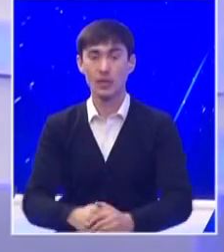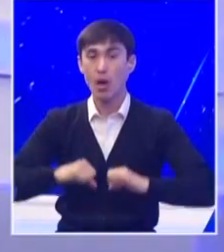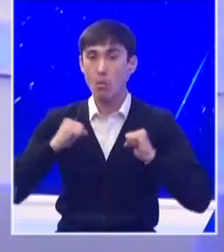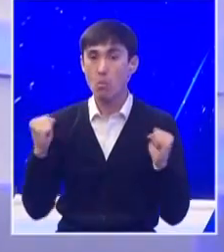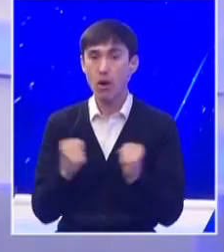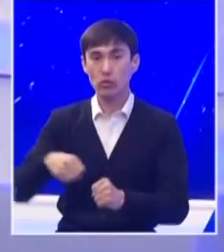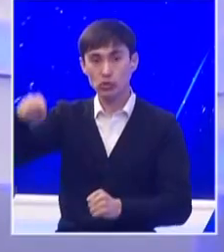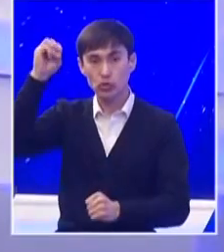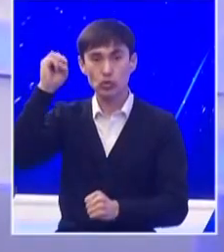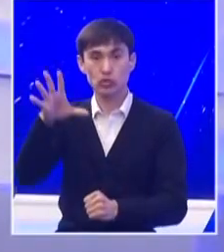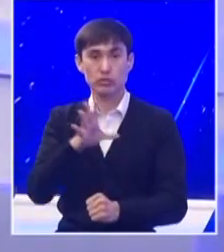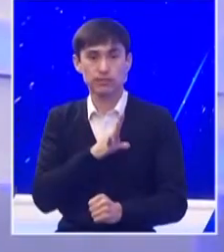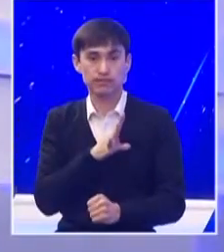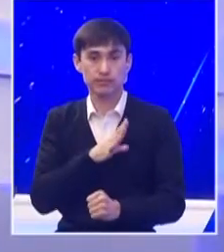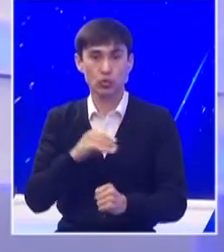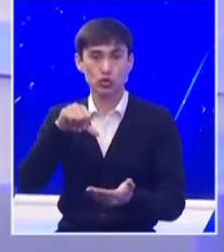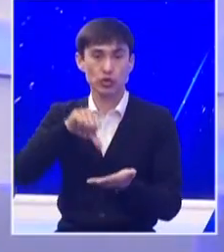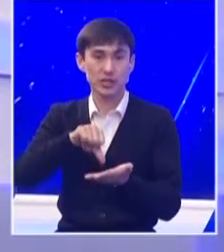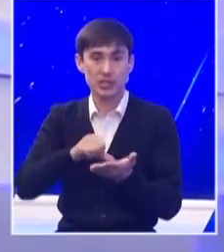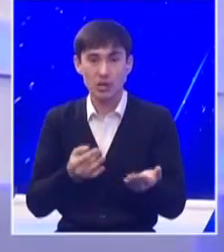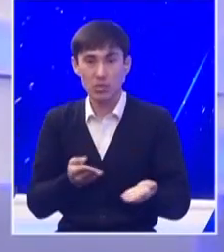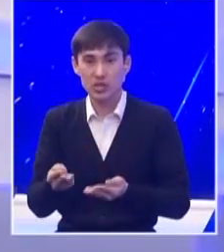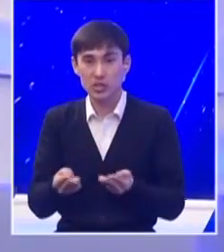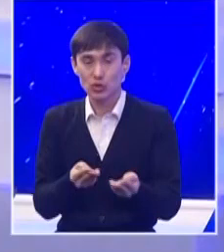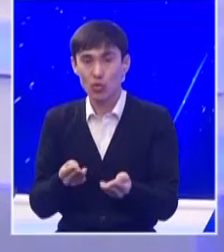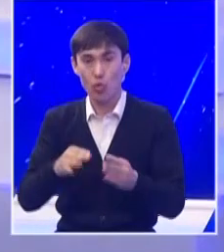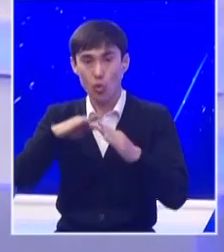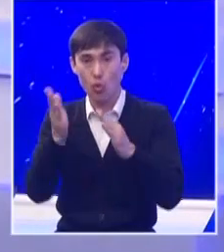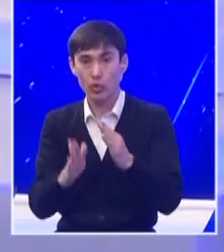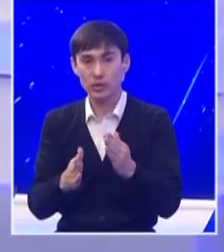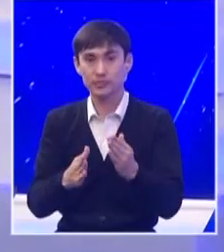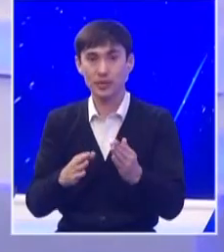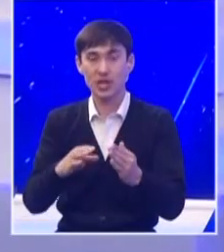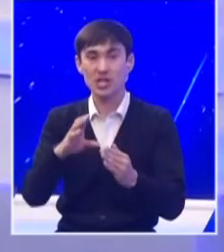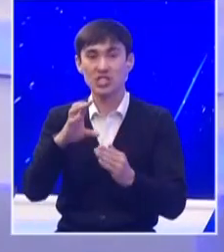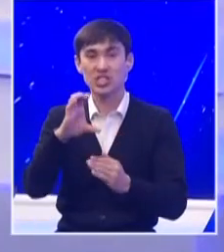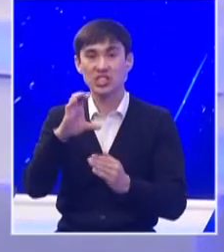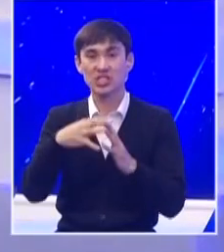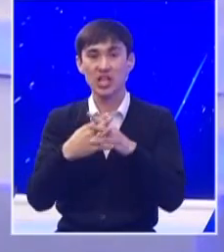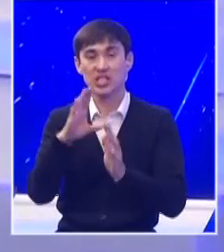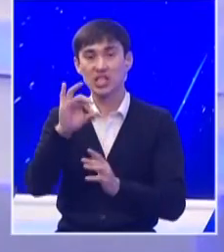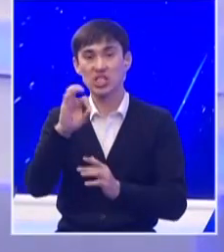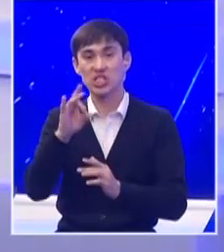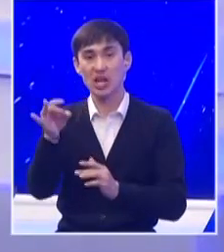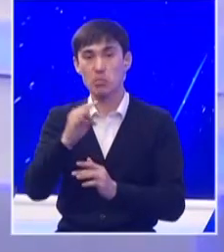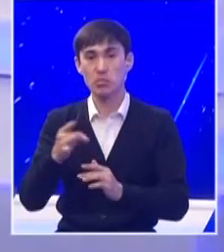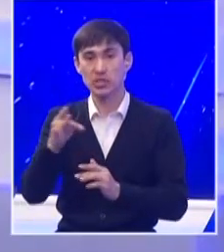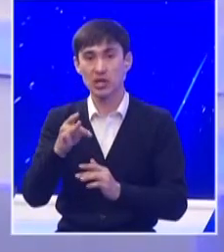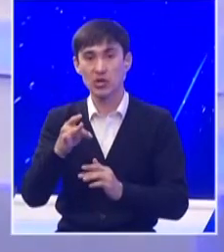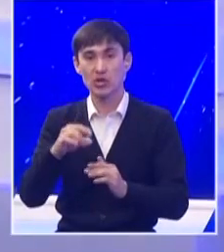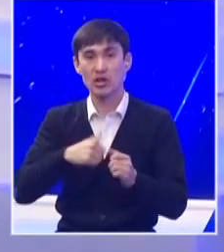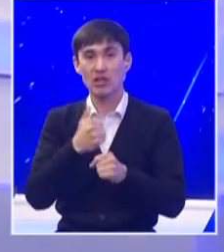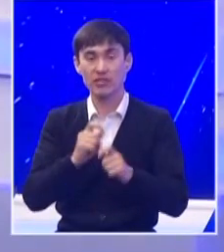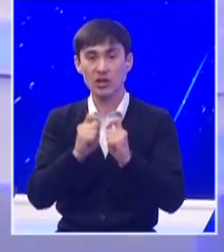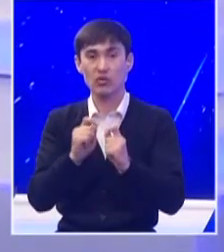Мороз и солнце пришлись по вкусу участникам лыжных гонок, которые прошли в селе Саржас Раймбекского района. Главной наградой стали не только